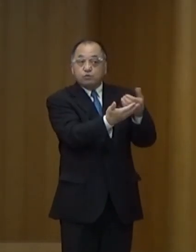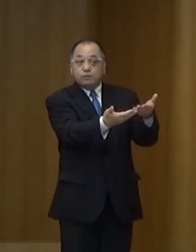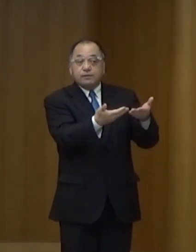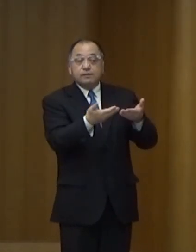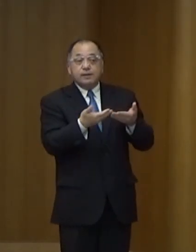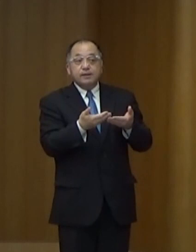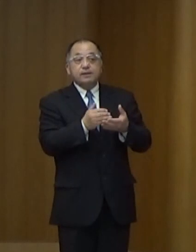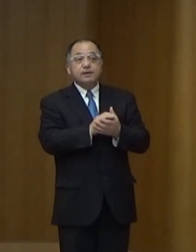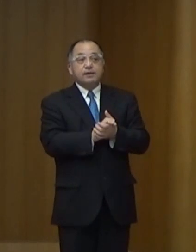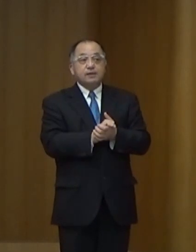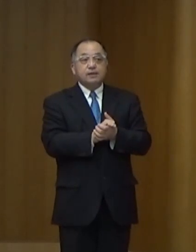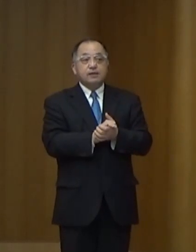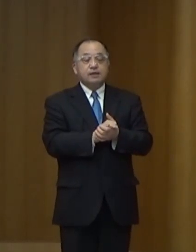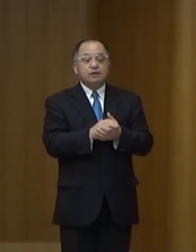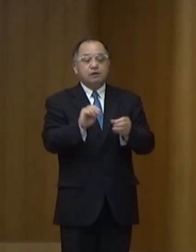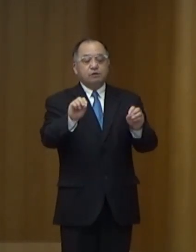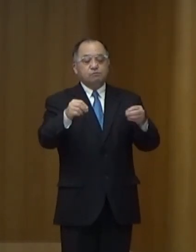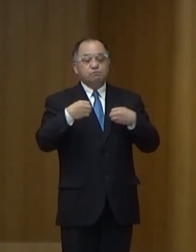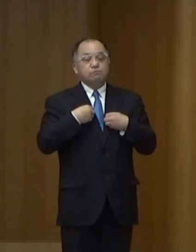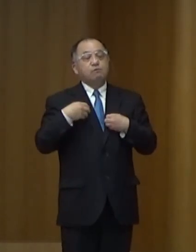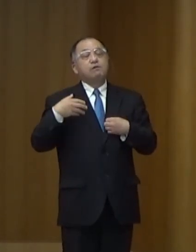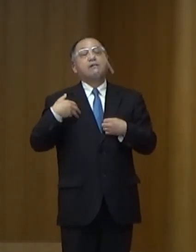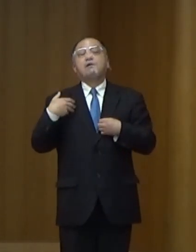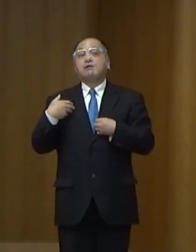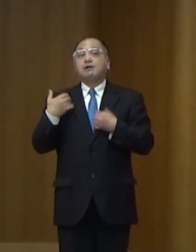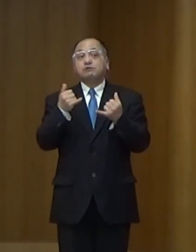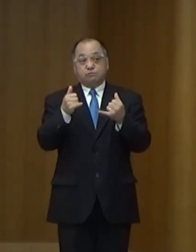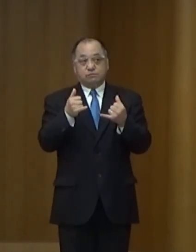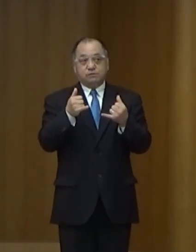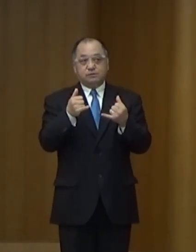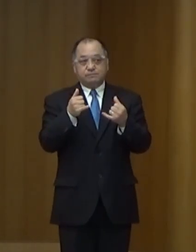して、無症状の方に